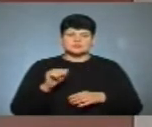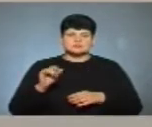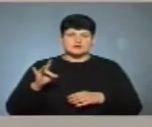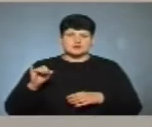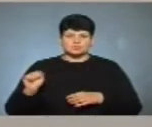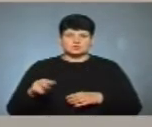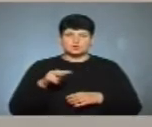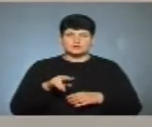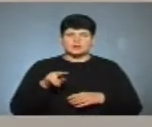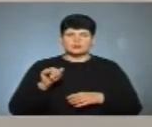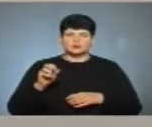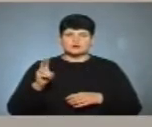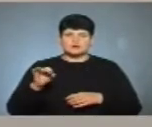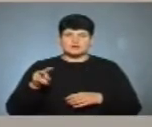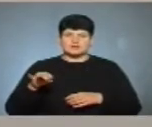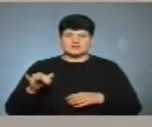Путькалець.